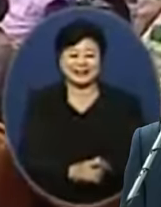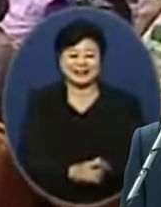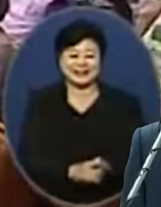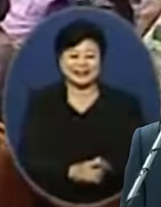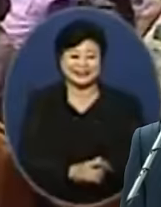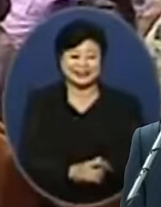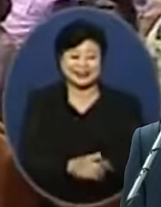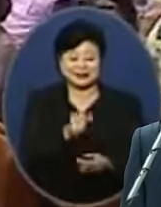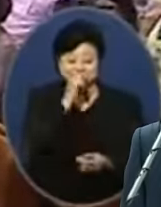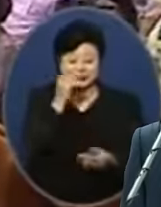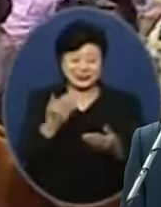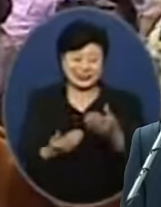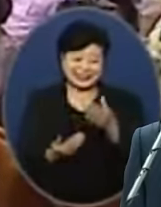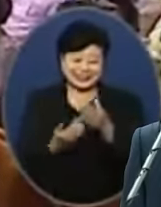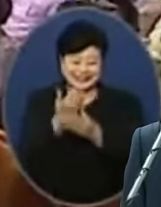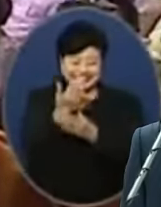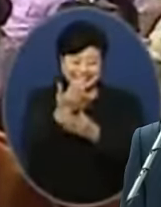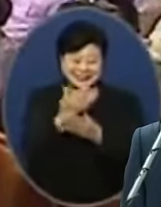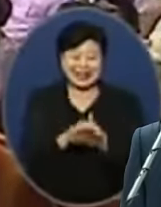오늘 좋은 일이 일어날 것입니다.